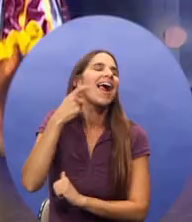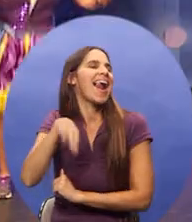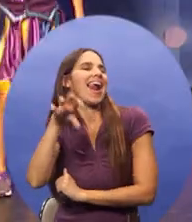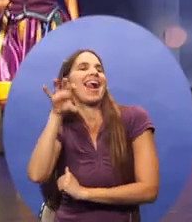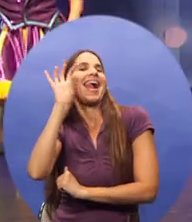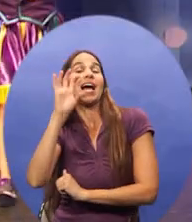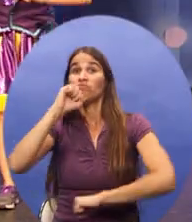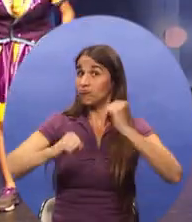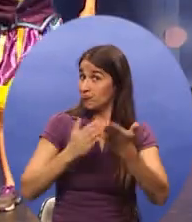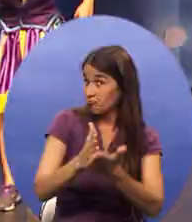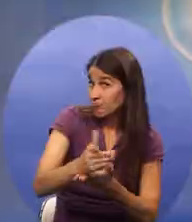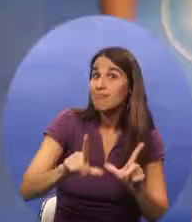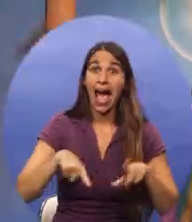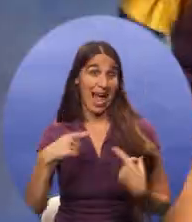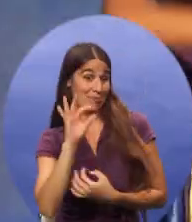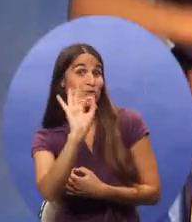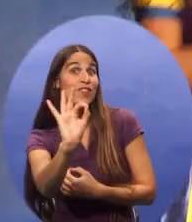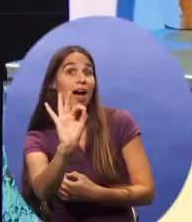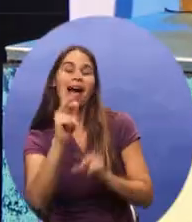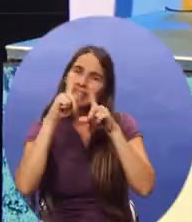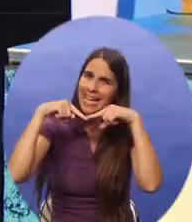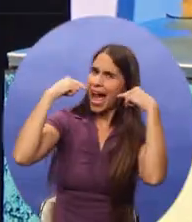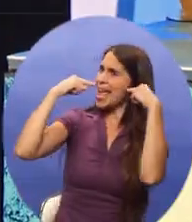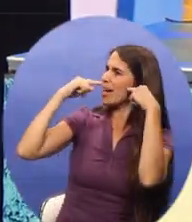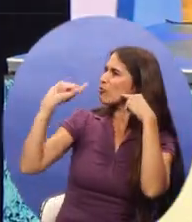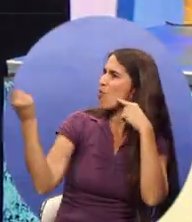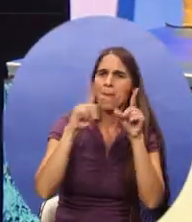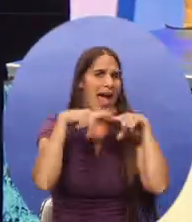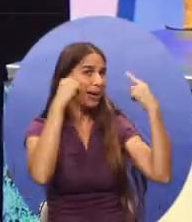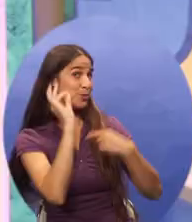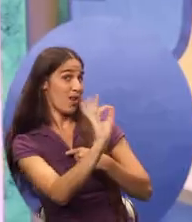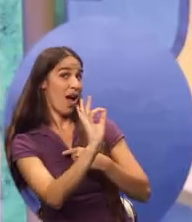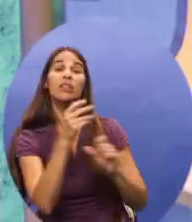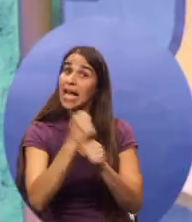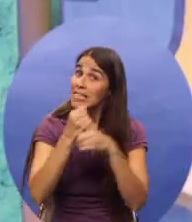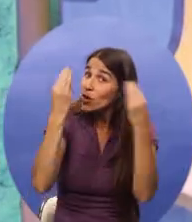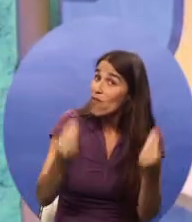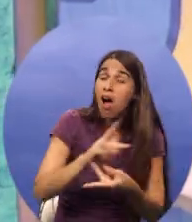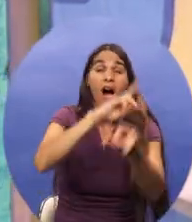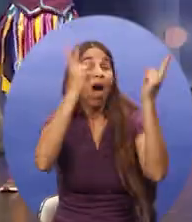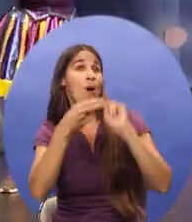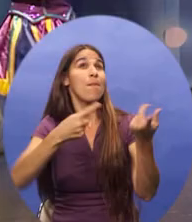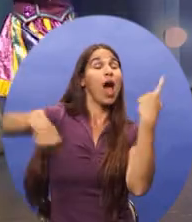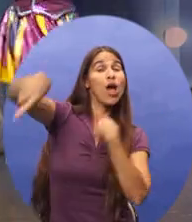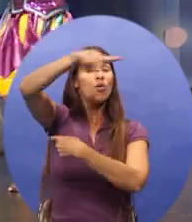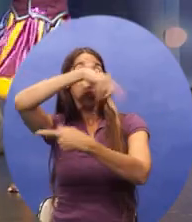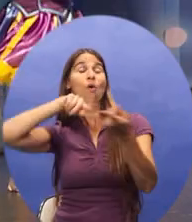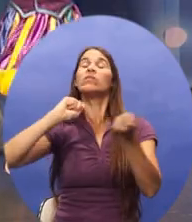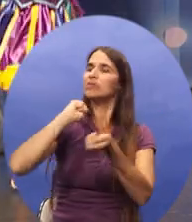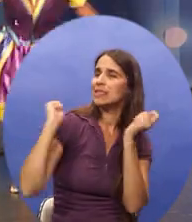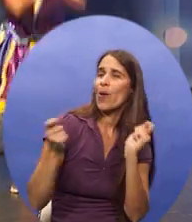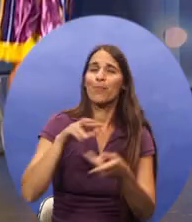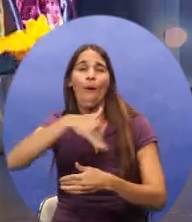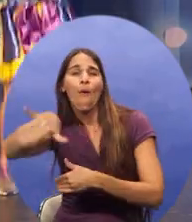ברחוב צחק בצחוק גדול לך ישר החיים הם בשבילך תחייך ויחייכו לך עשה רק טוב כי העולם הכל